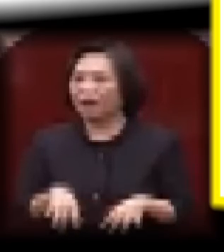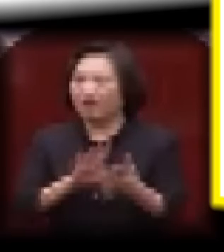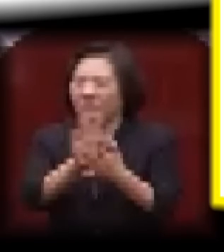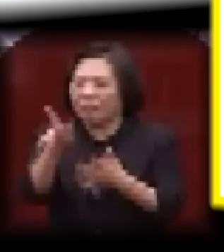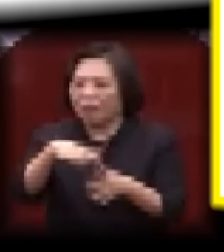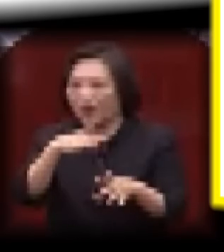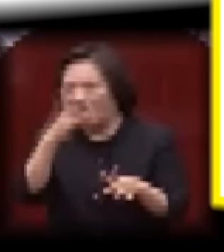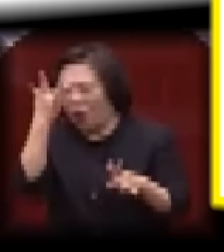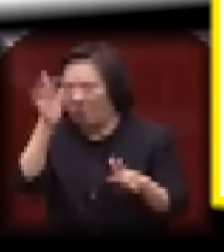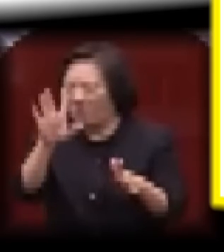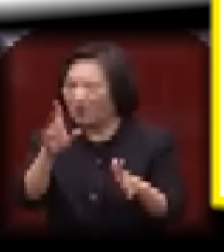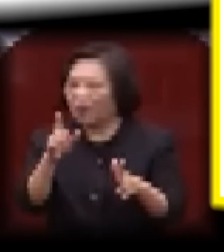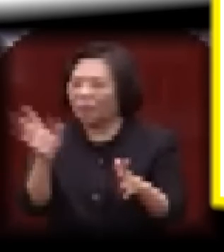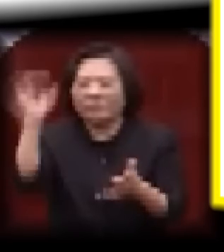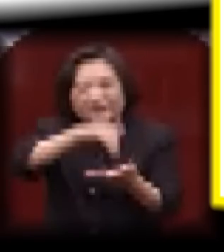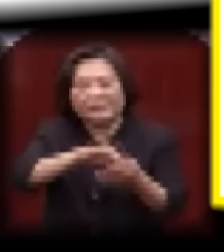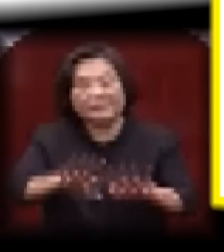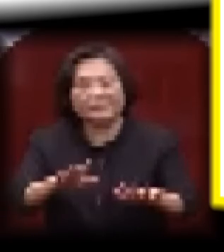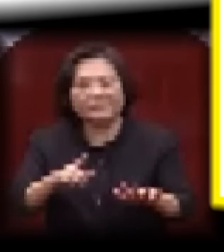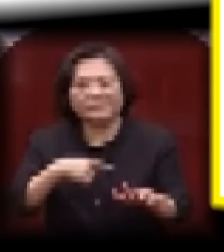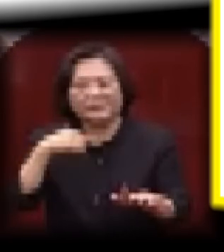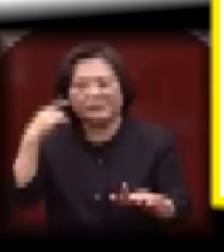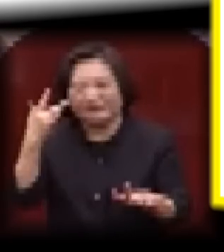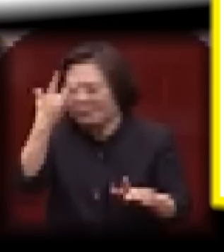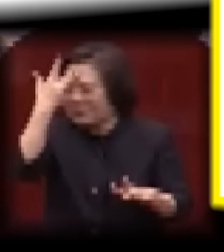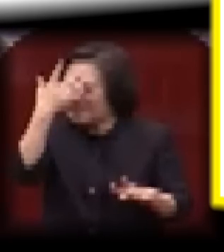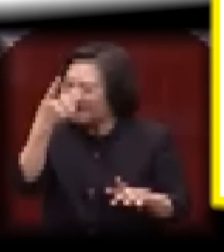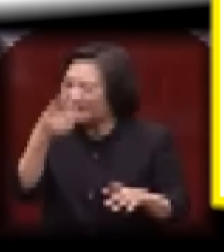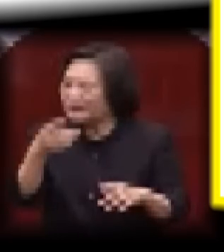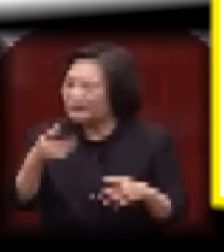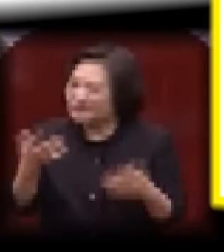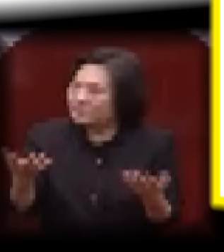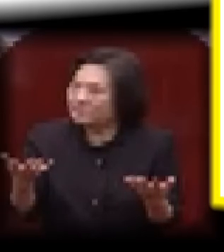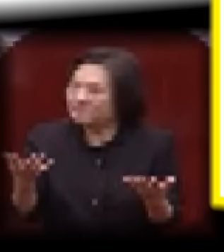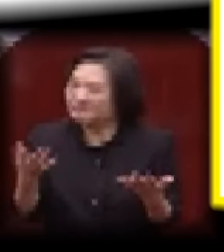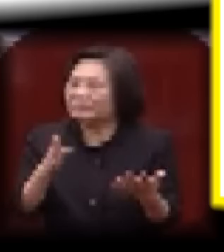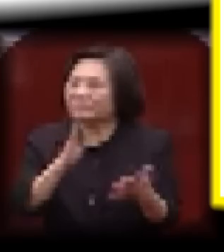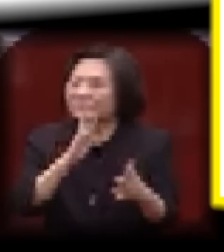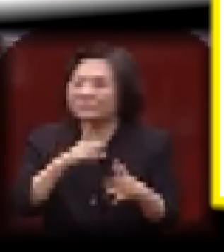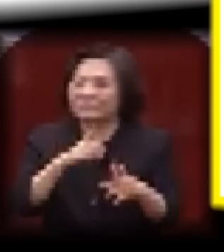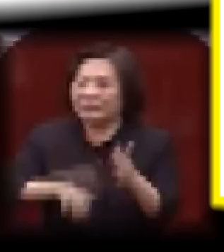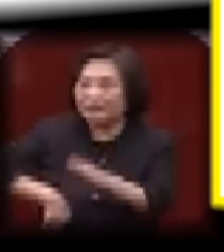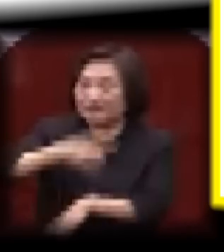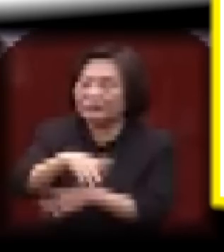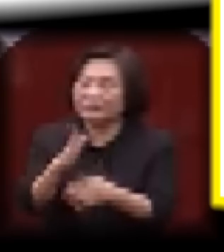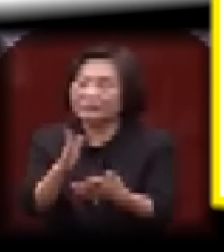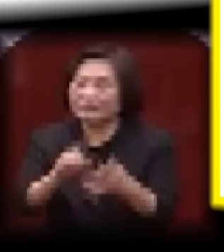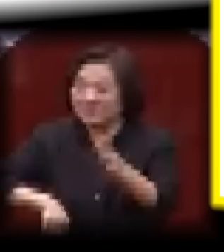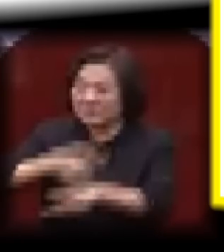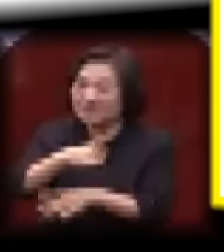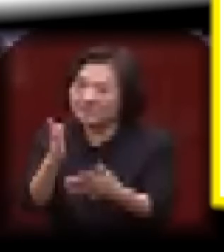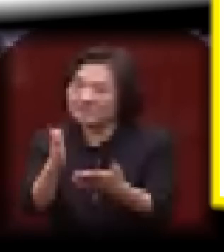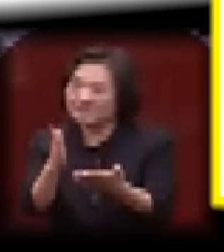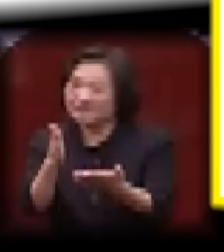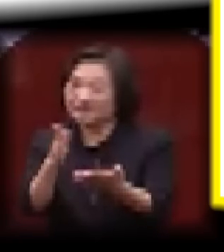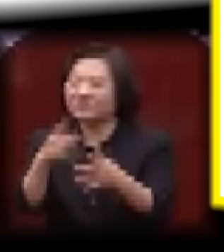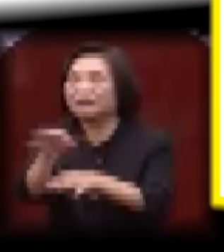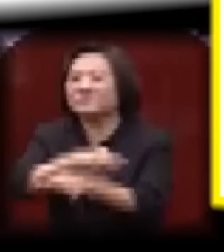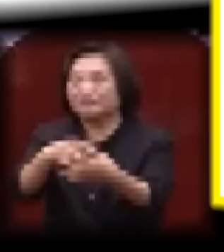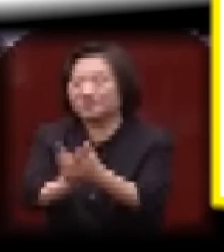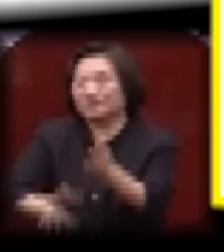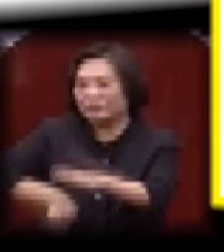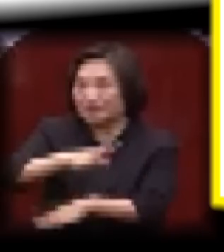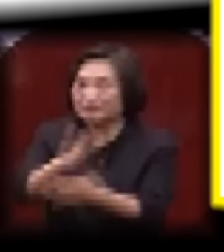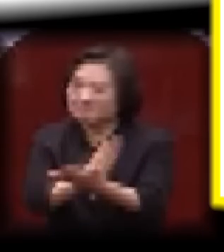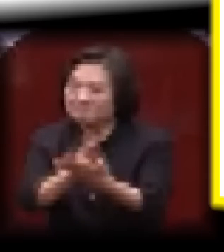到目前为止，最大的问题就是说投审会要认定它是中资的问题了。那到现在